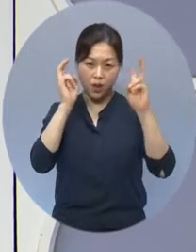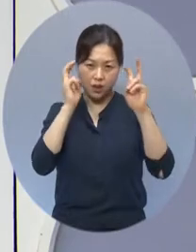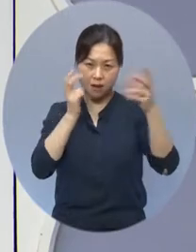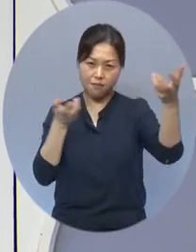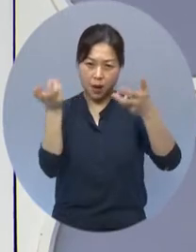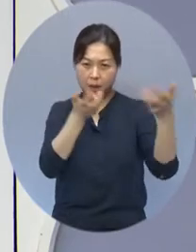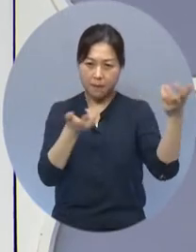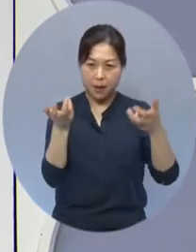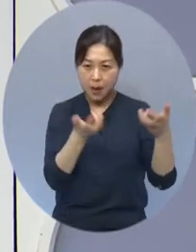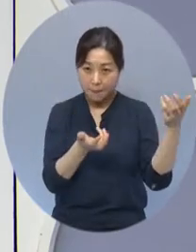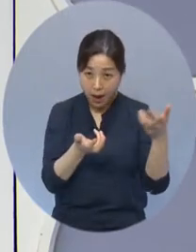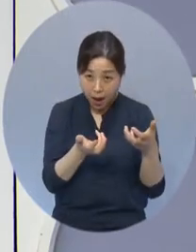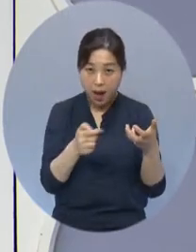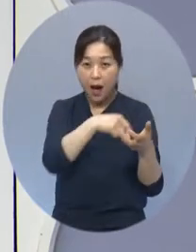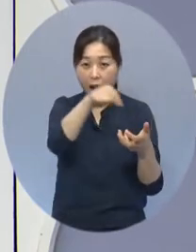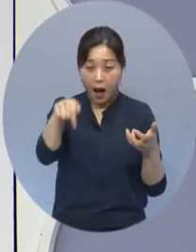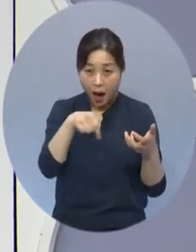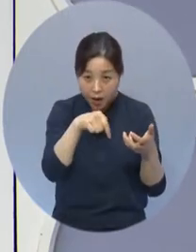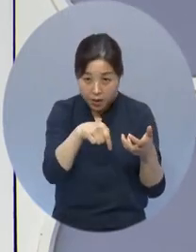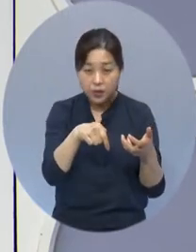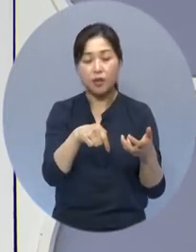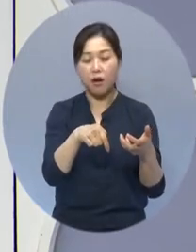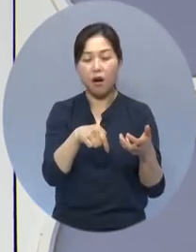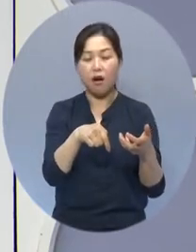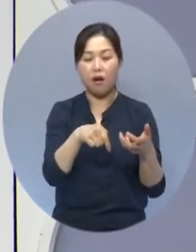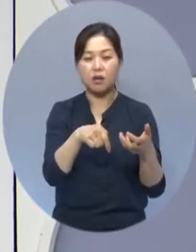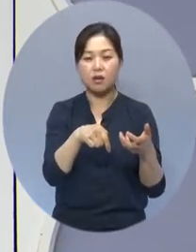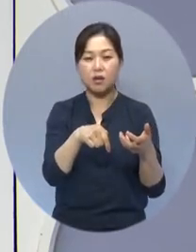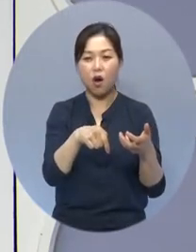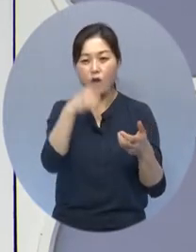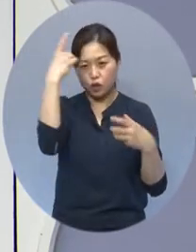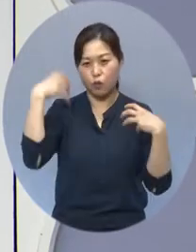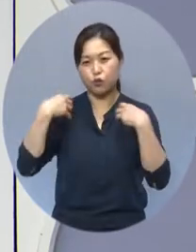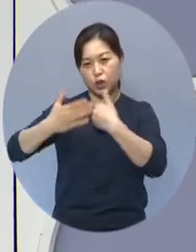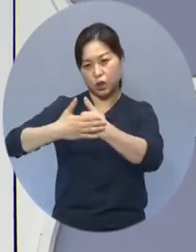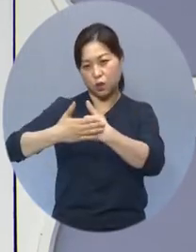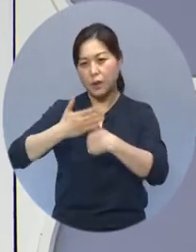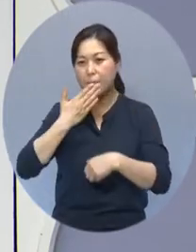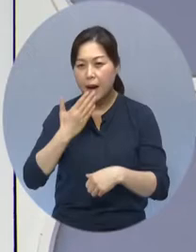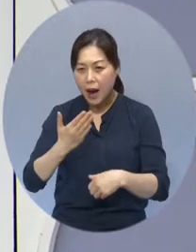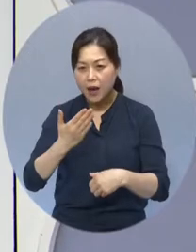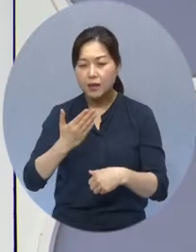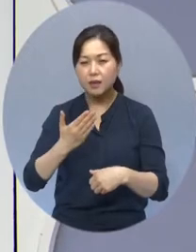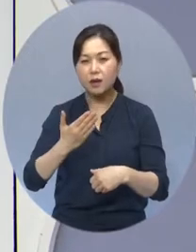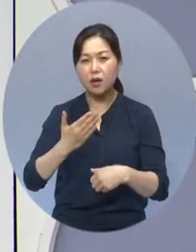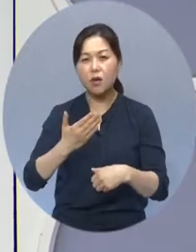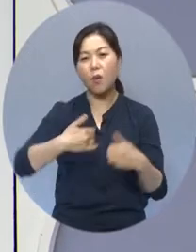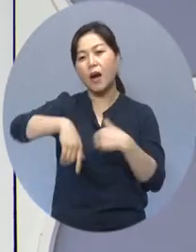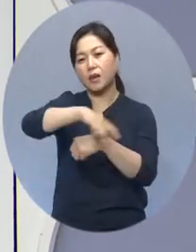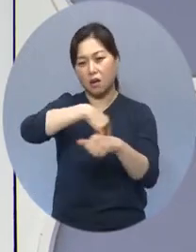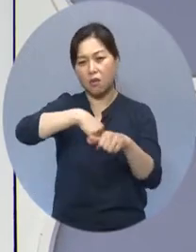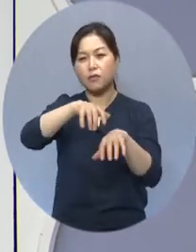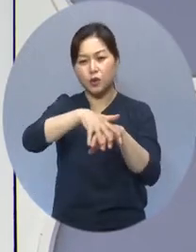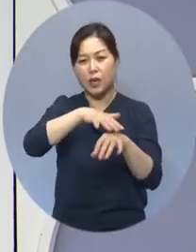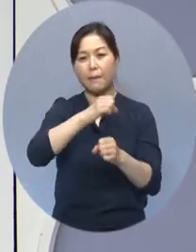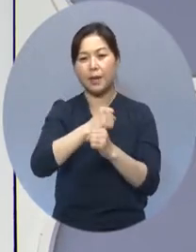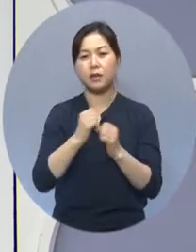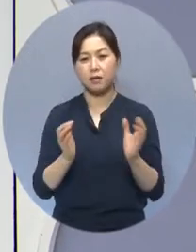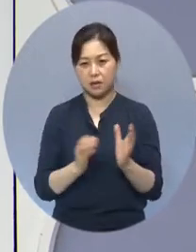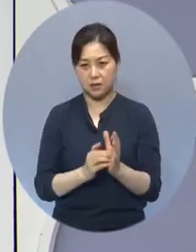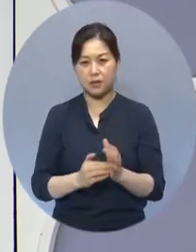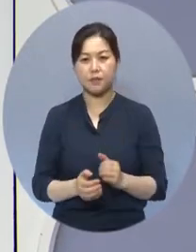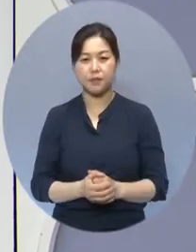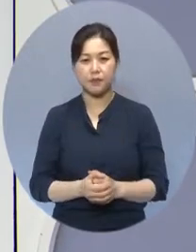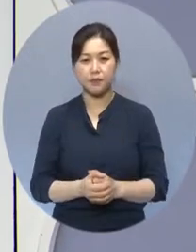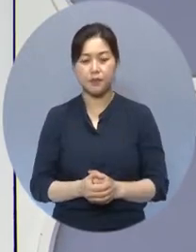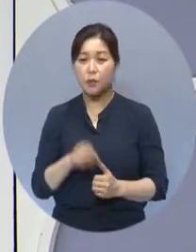상당 부분 많은 정부 지원과 지방정부의 지원을 받을 수 있는 그런 체제를 만들었다. 그리고 또 용인이